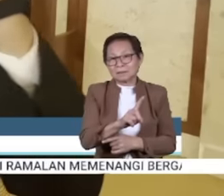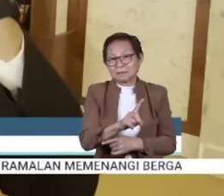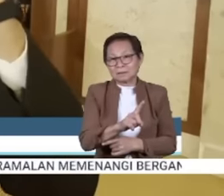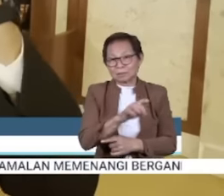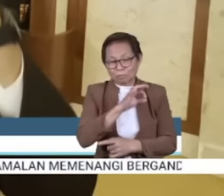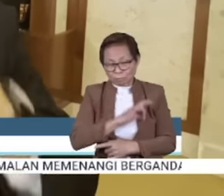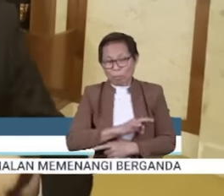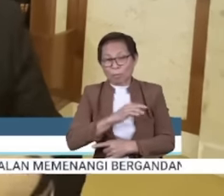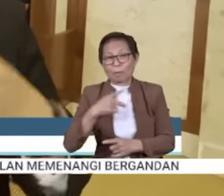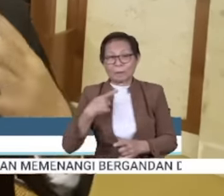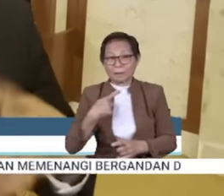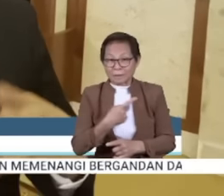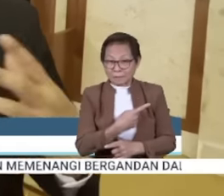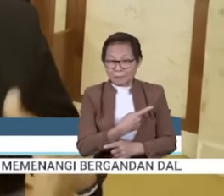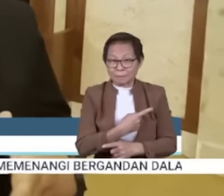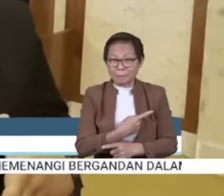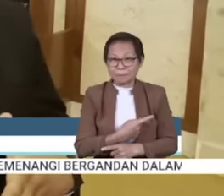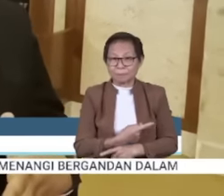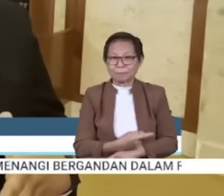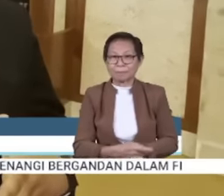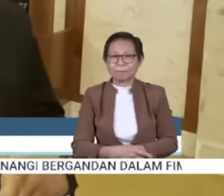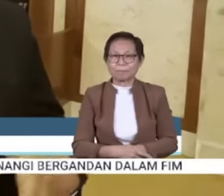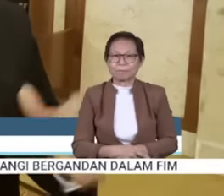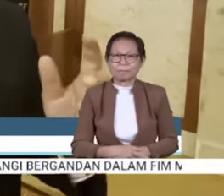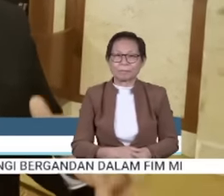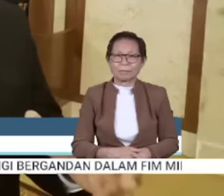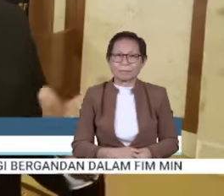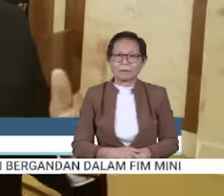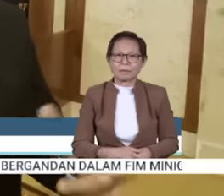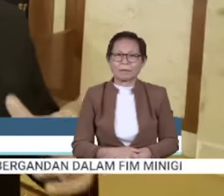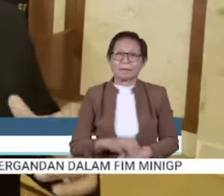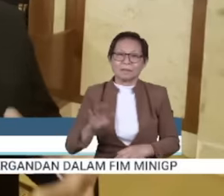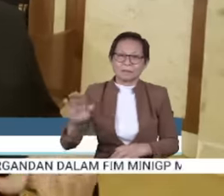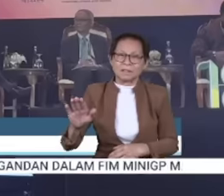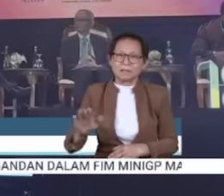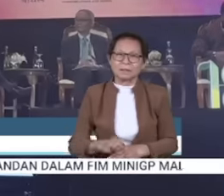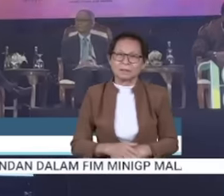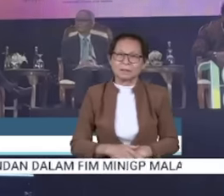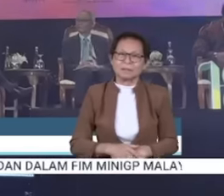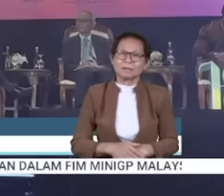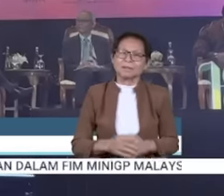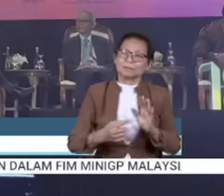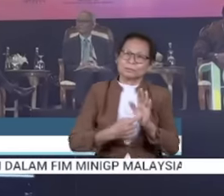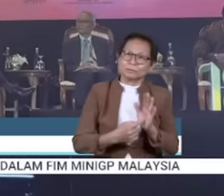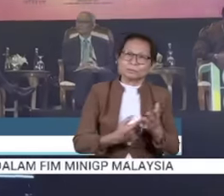dan dipikirkan dia punya nilai komersial guys dia punya